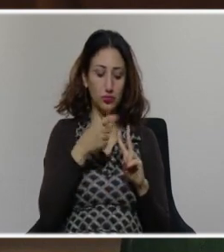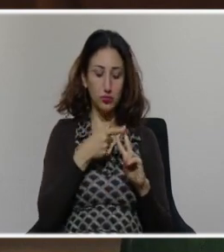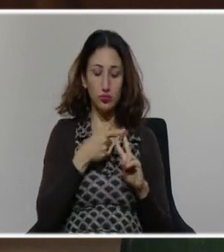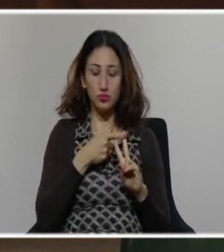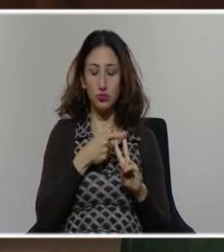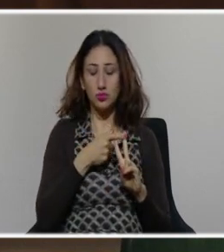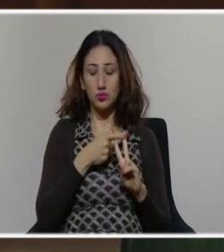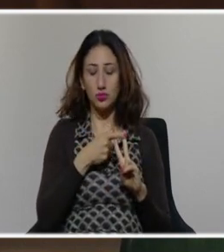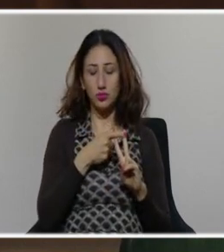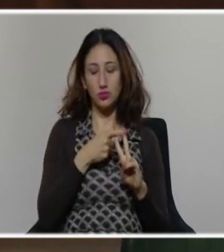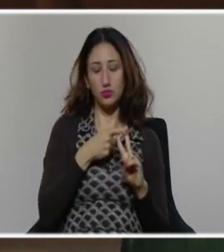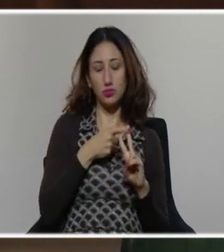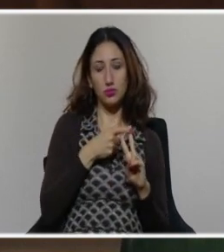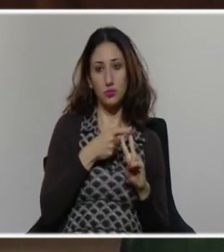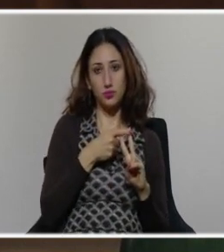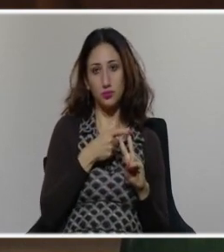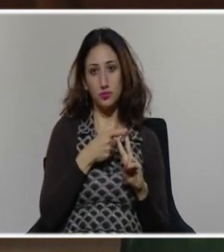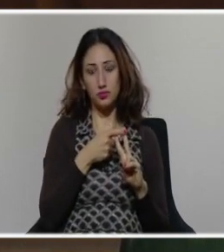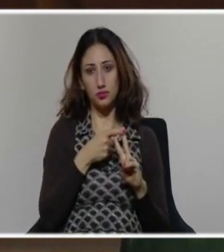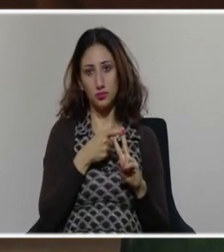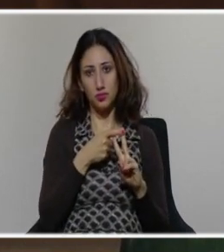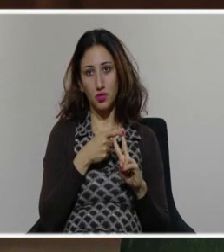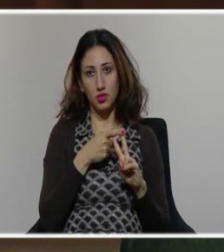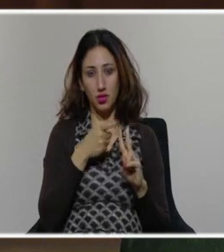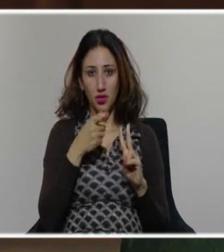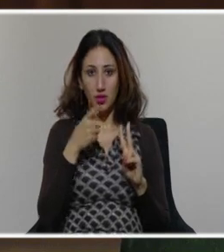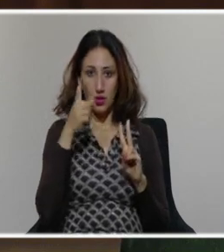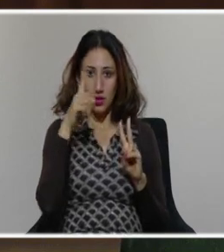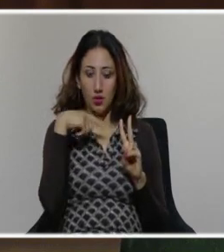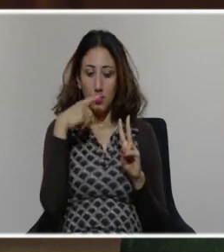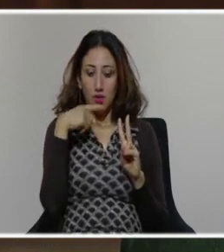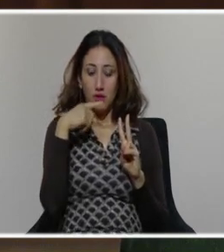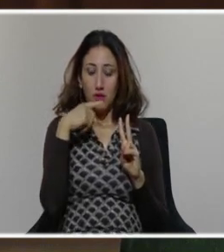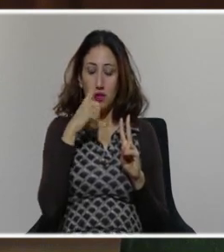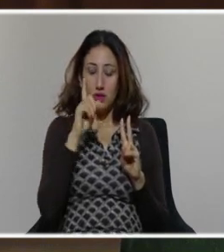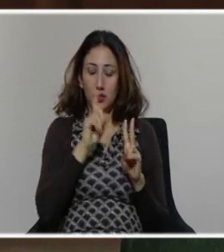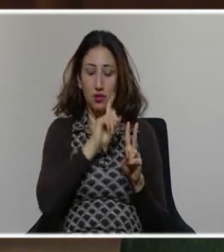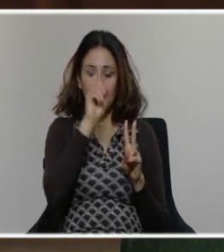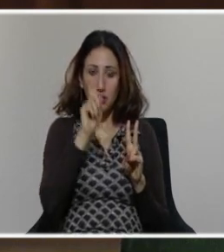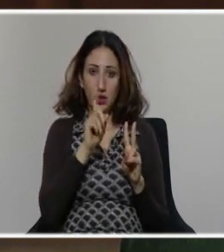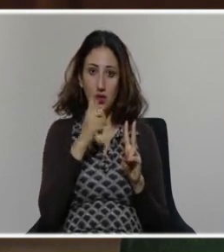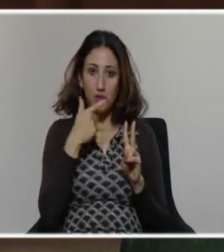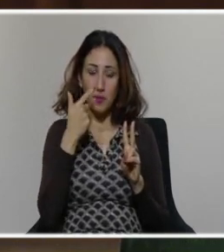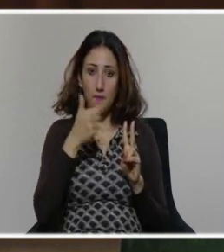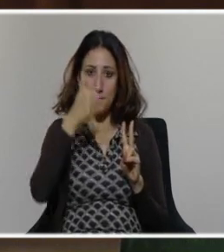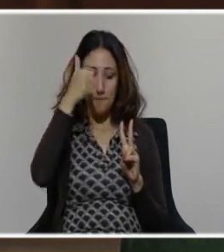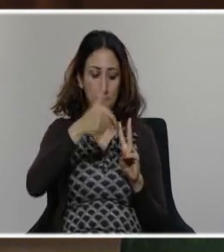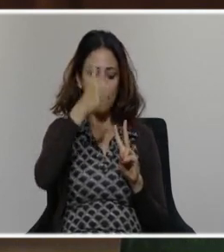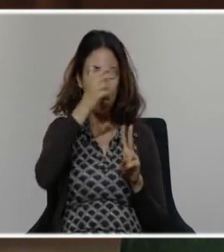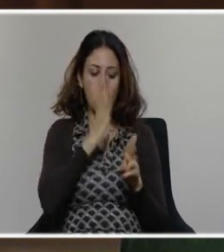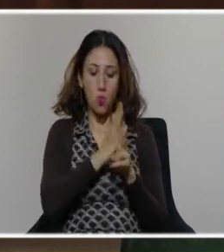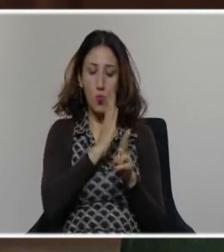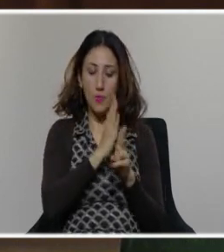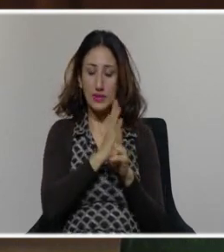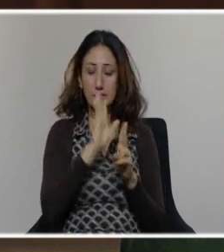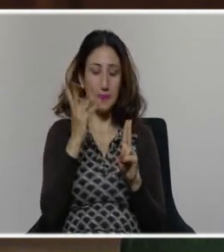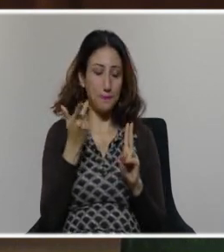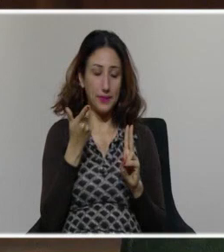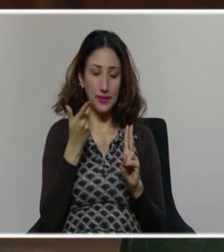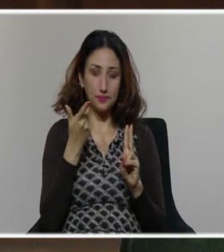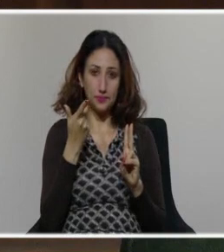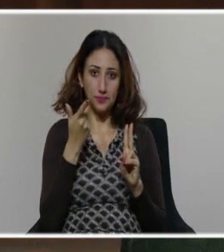معاك ايوه ايه وبيسالوك راي يعني الاستاذ بقى لما يعني يعطي نصايح مين اكتر ممثلين كانوا موجودين